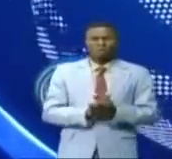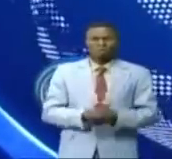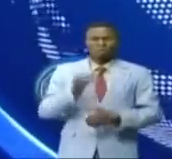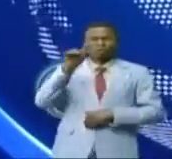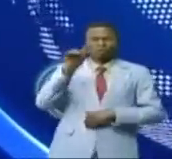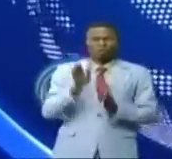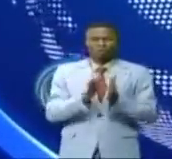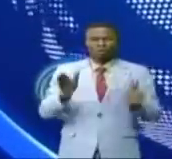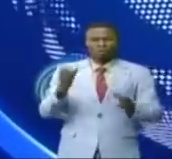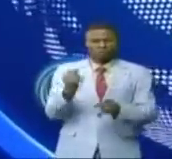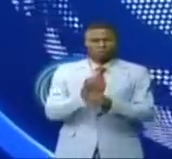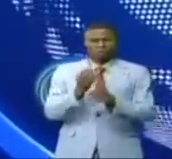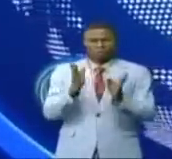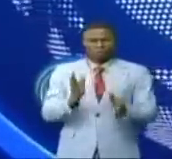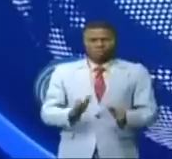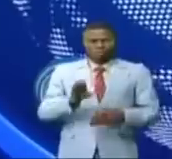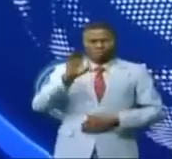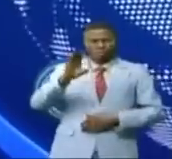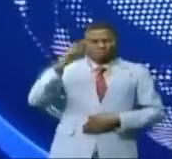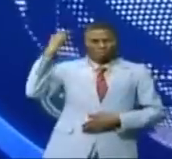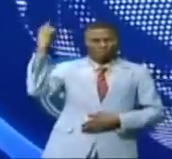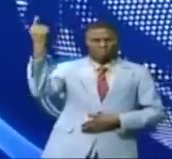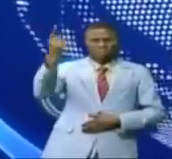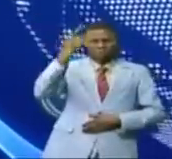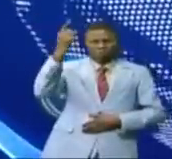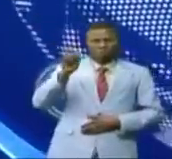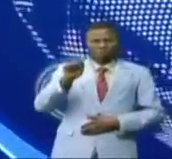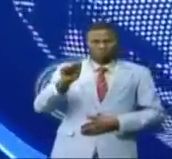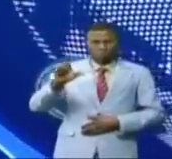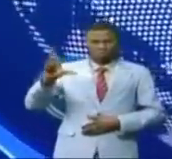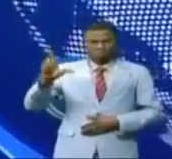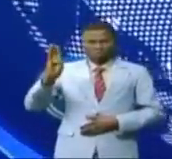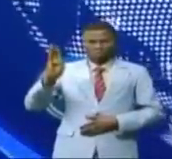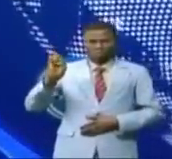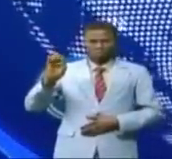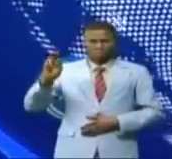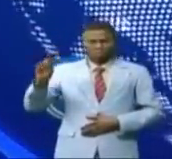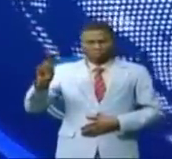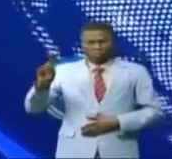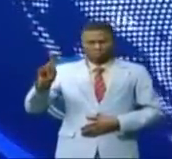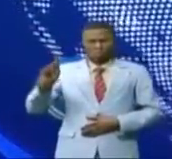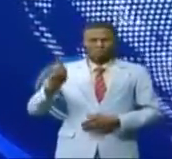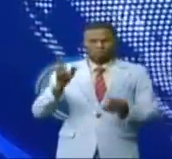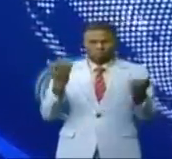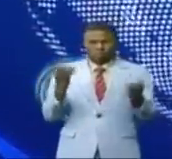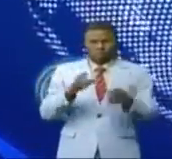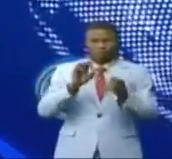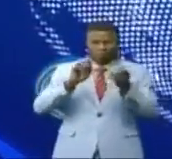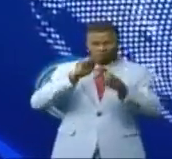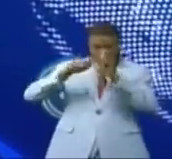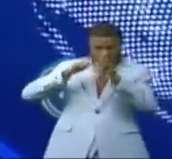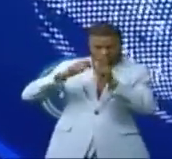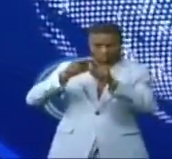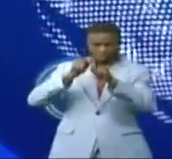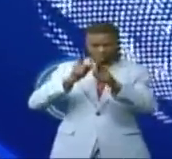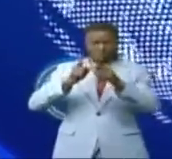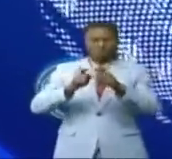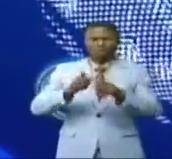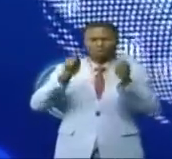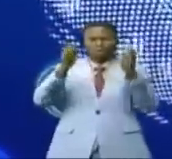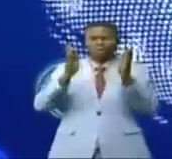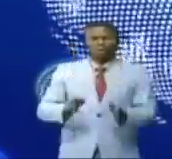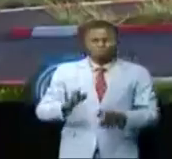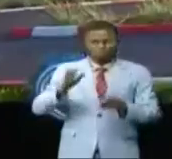des opérations de la banque mondiale albert rust fac nos confrères de la presse présidentielle était sur place pour le